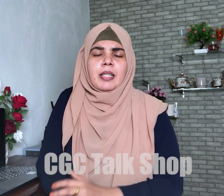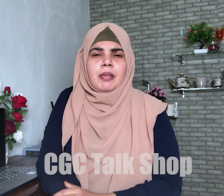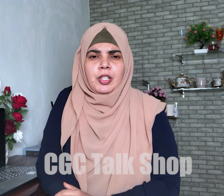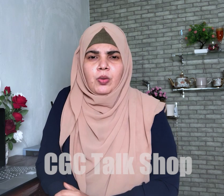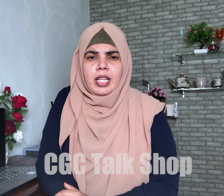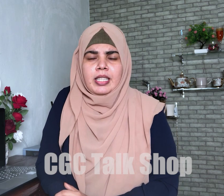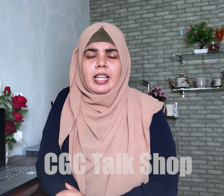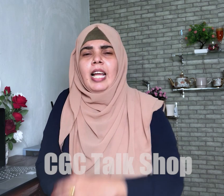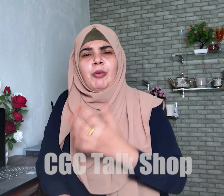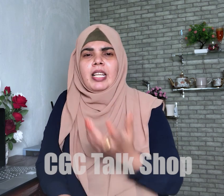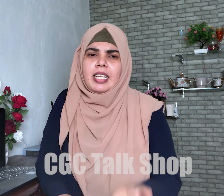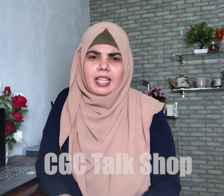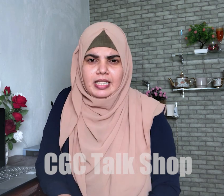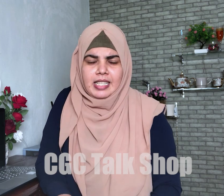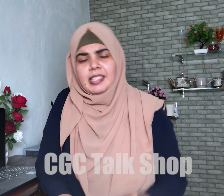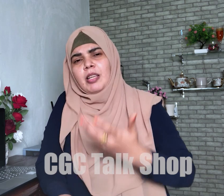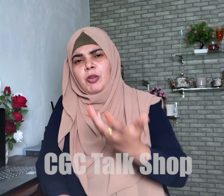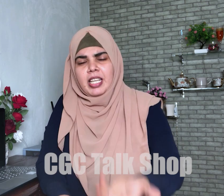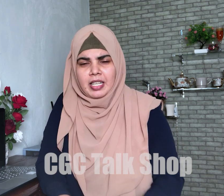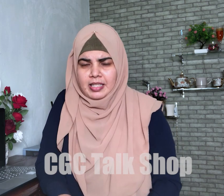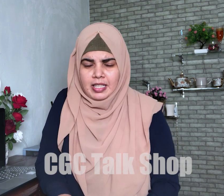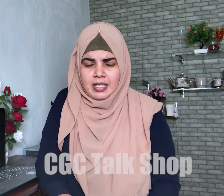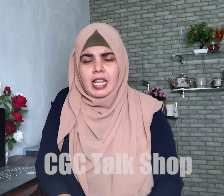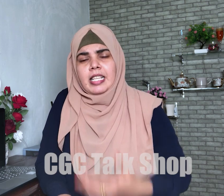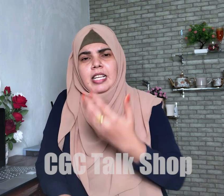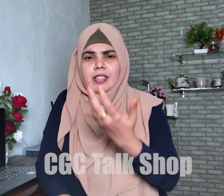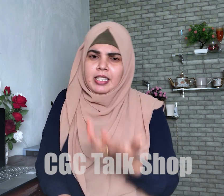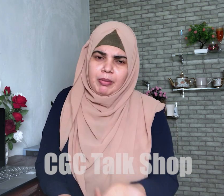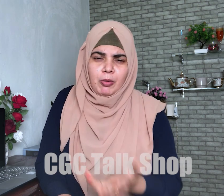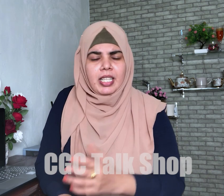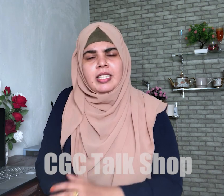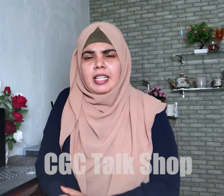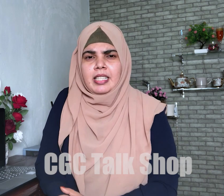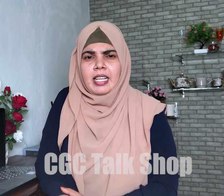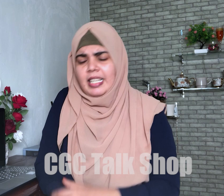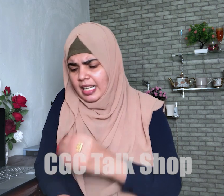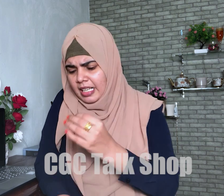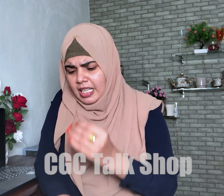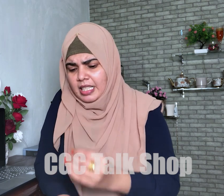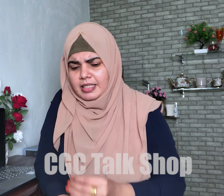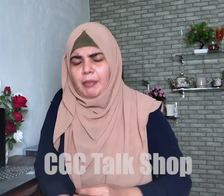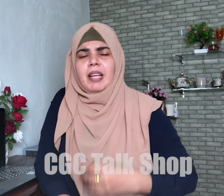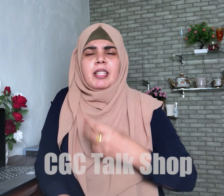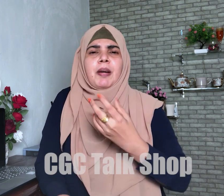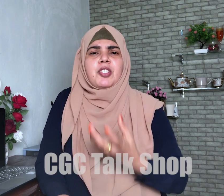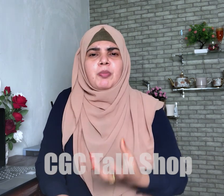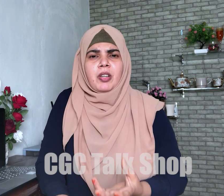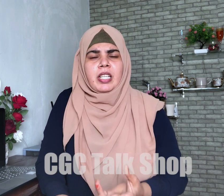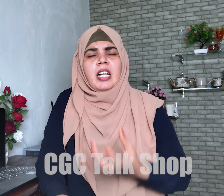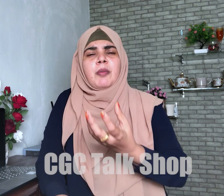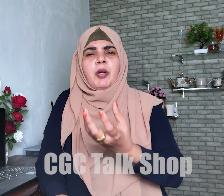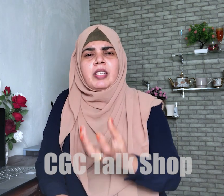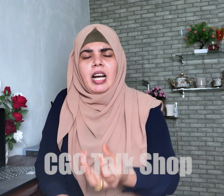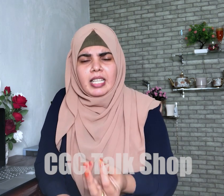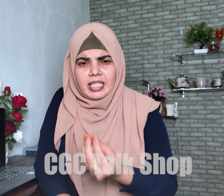மொழியில மாத்திரம் நடத்தக்கூடாது, தாய்மொழியிலே நடத்துங்க, சிங்கள மொழியிலே நடத்தலாம், இல்லைன்னா வந்து தமிழ் மொழியில நடத்தலாம். ஏன்னா தமிழ வந்து படிச்சுட்டு